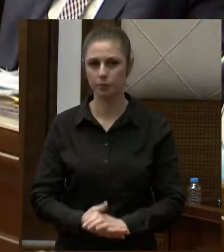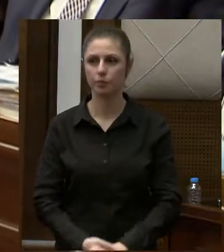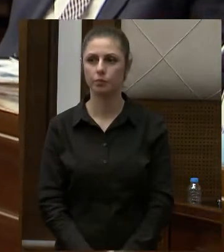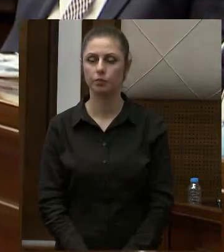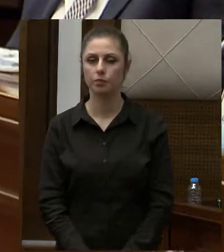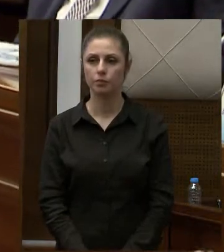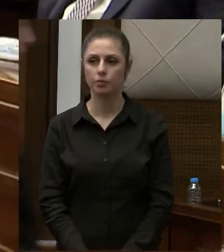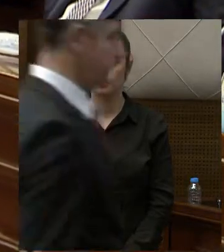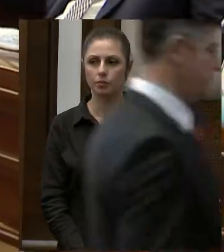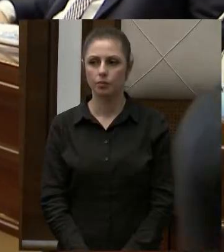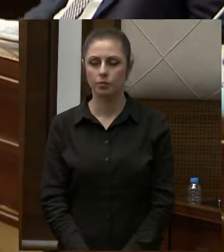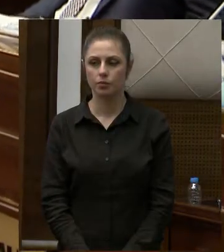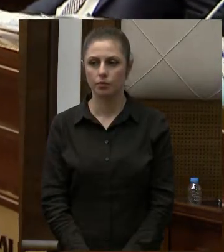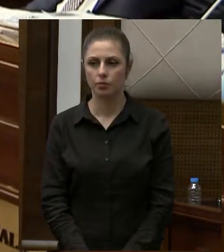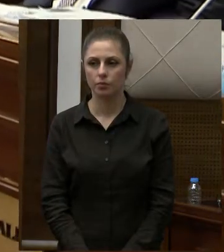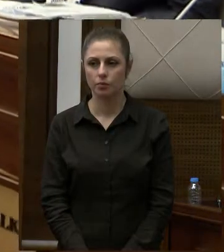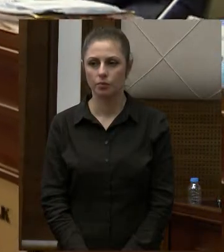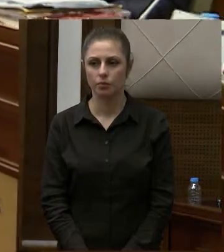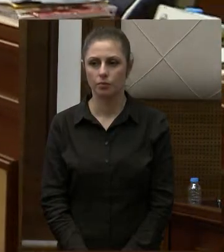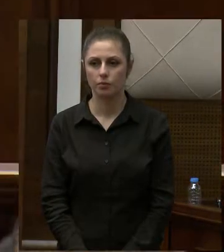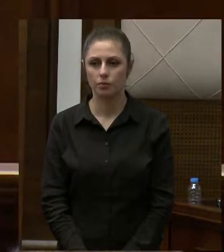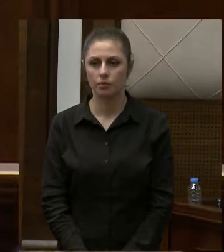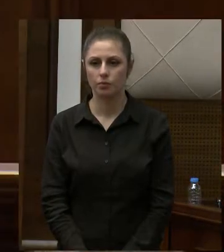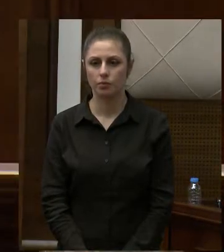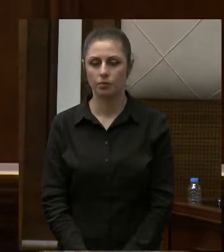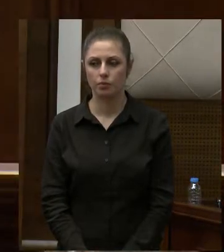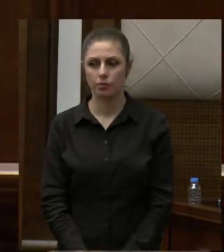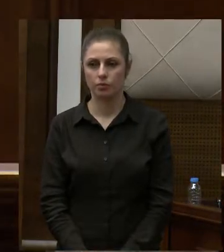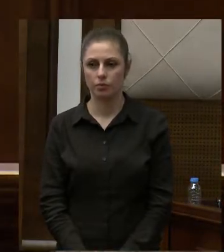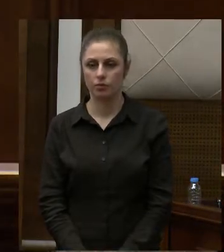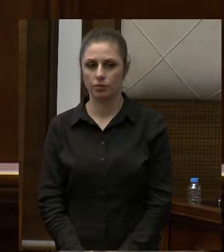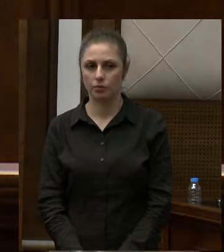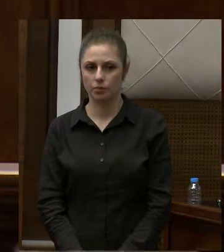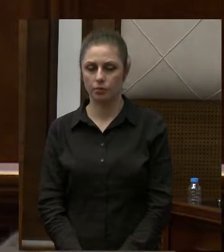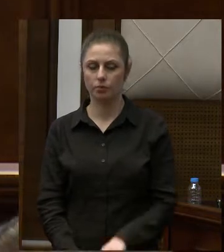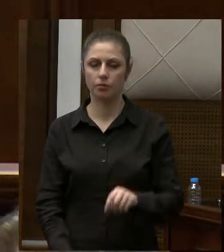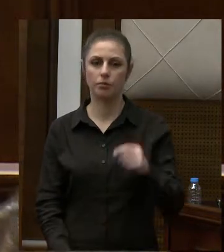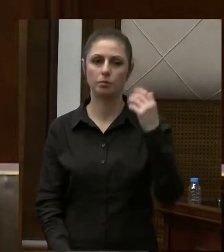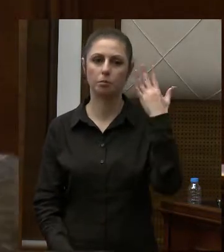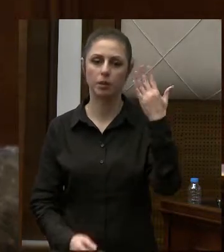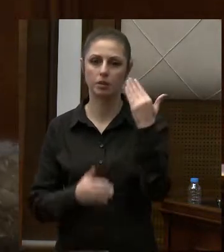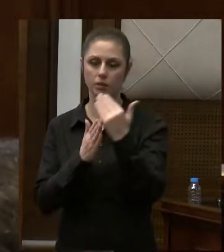edenler, etmeyenler oy birliğiyle kabul edilmiştir. Gündemin beşinci maddesi,